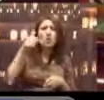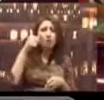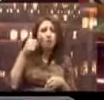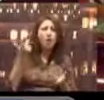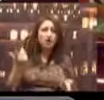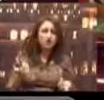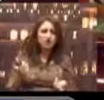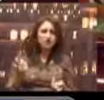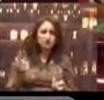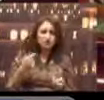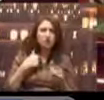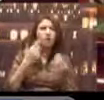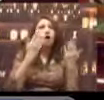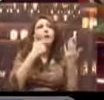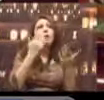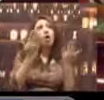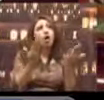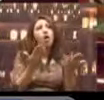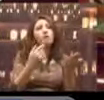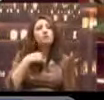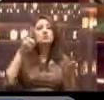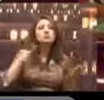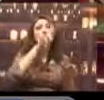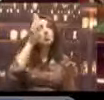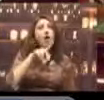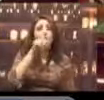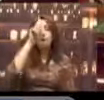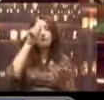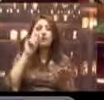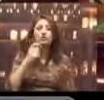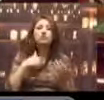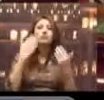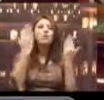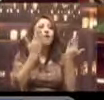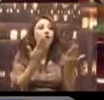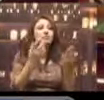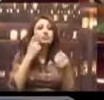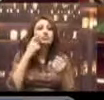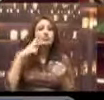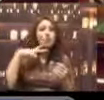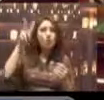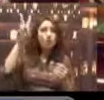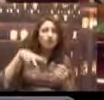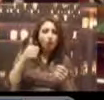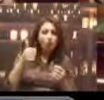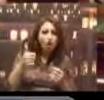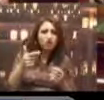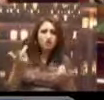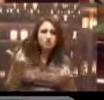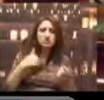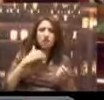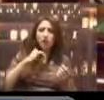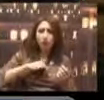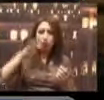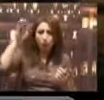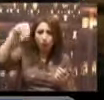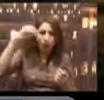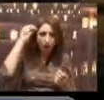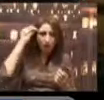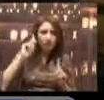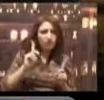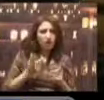اخي، وبعدين في الاخر بدعي ربنا بقى، يعني بستخير وبتوسم على حسب الظاهر، ما اقدرش اجزم بداخل الناس.